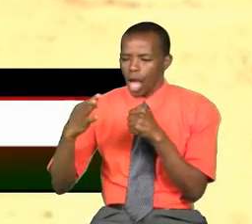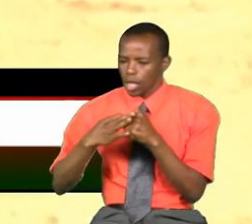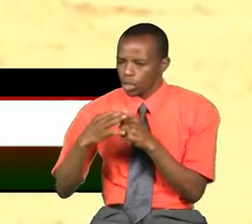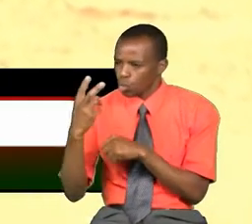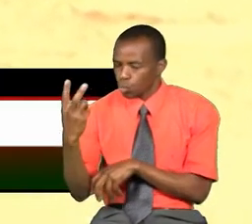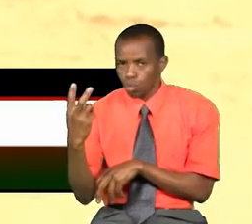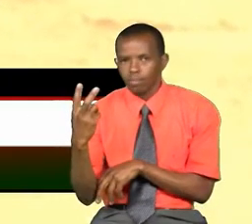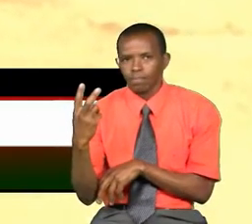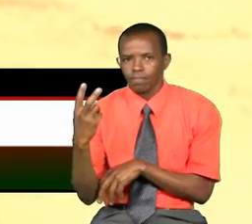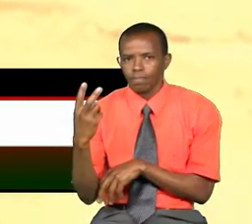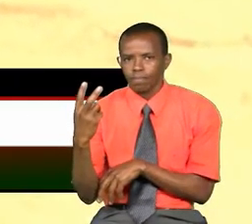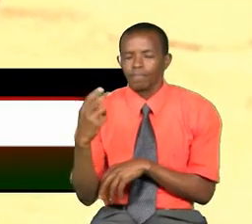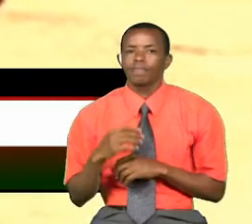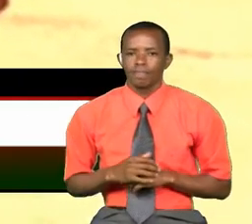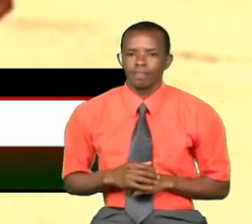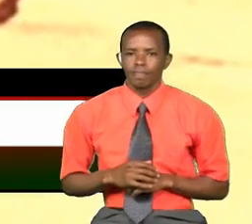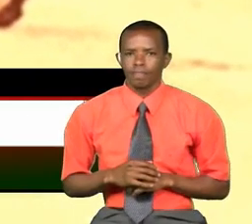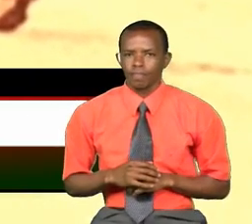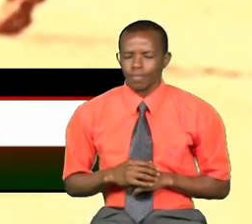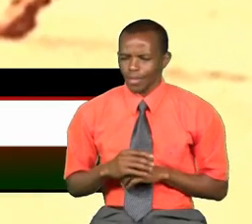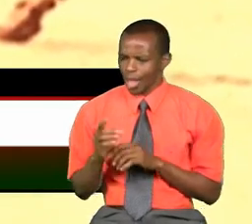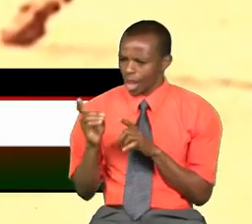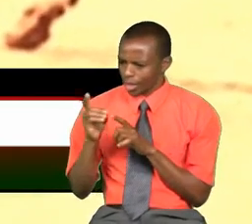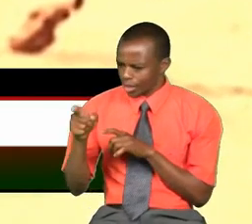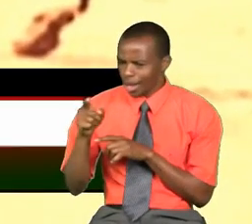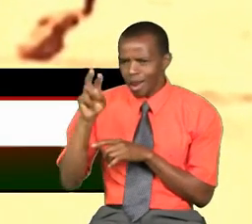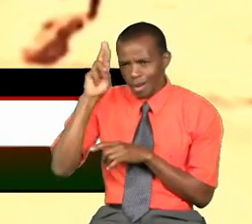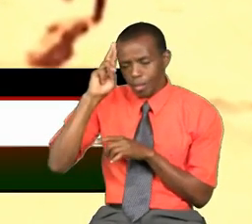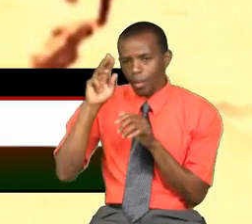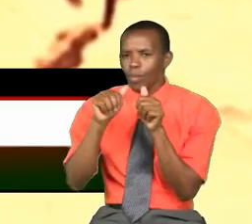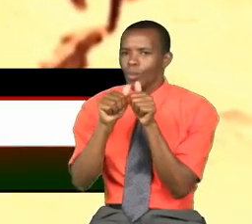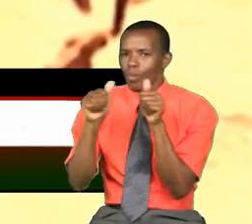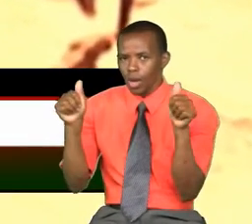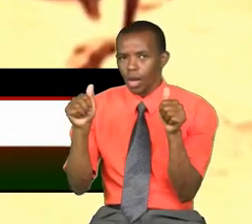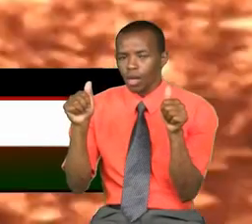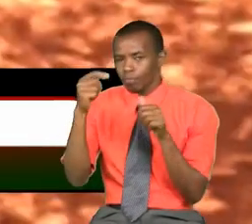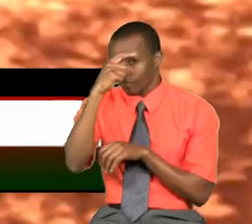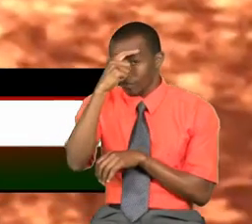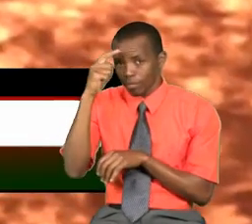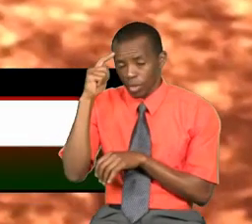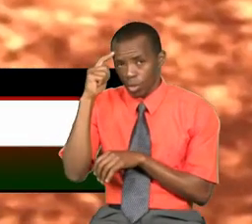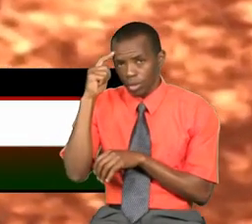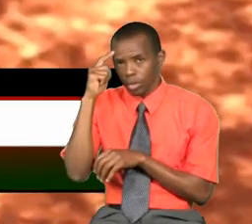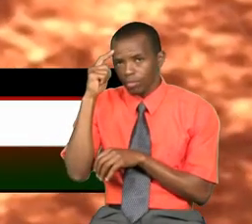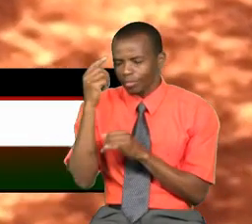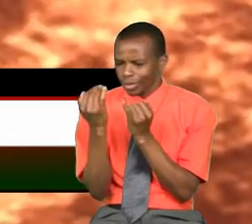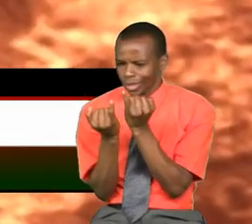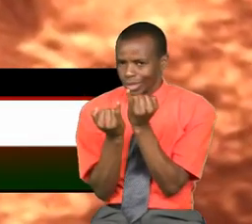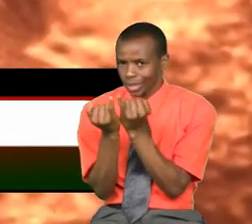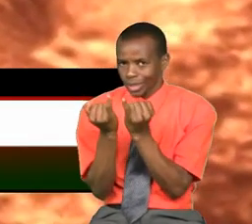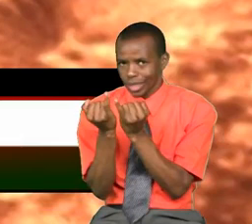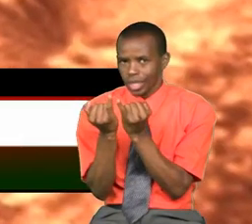1982. Sasa tarehe hiyo ni kumbuka vizuri sana. Kwa sababu Jumamosi